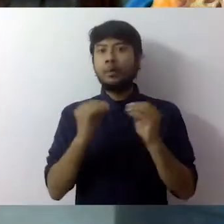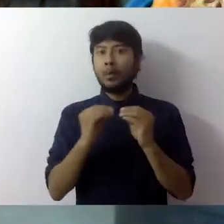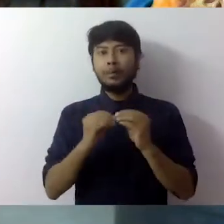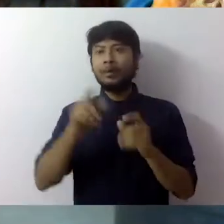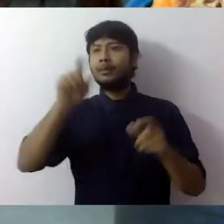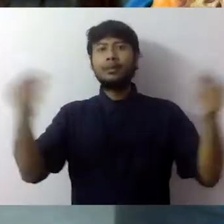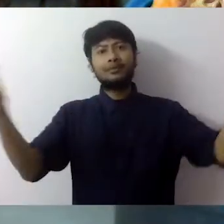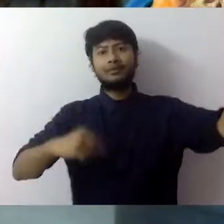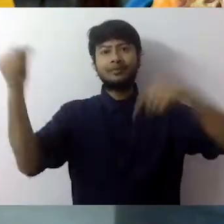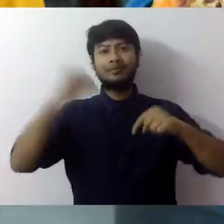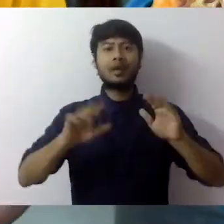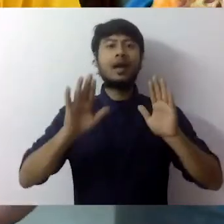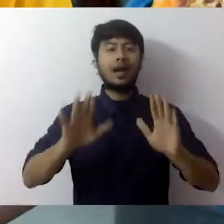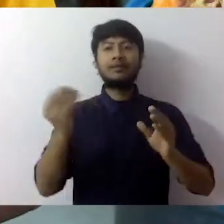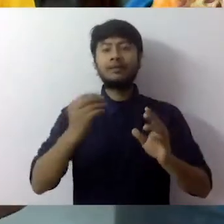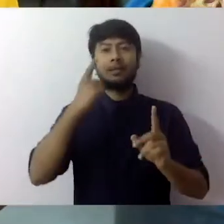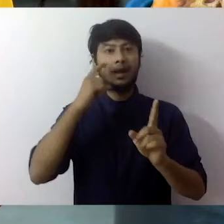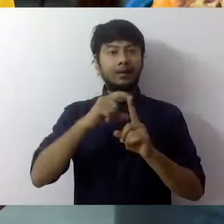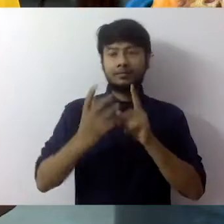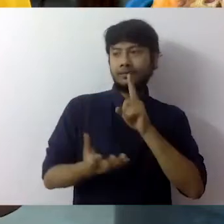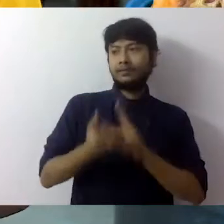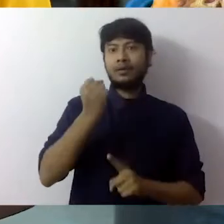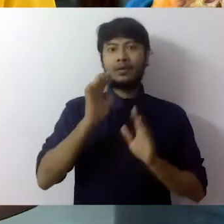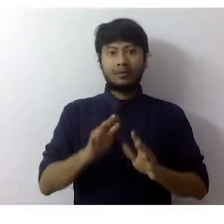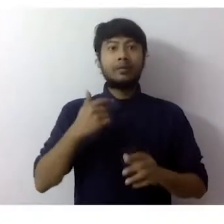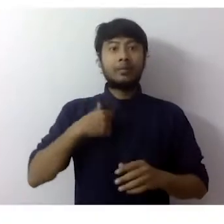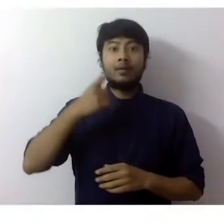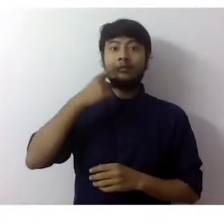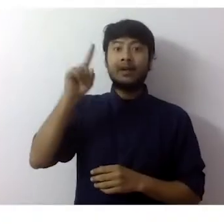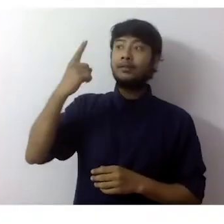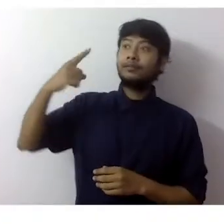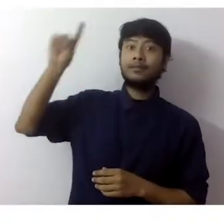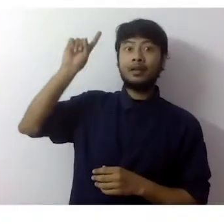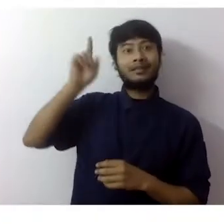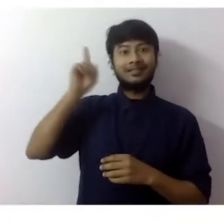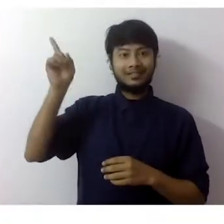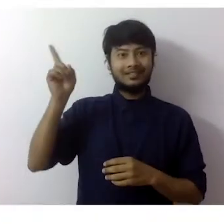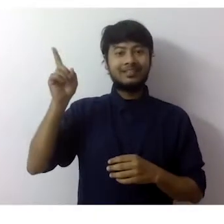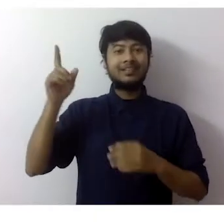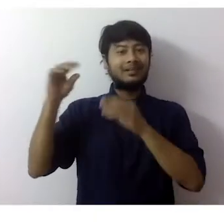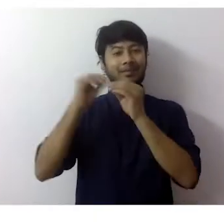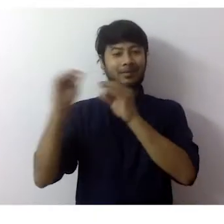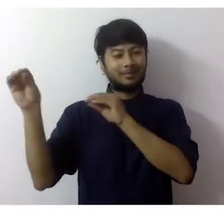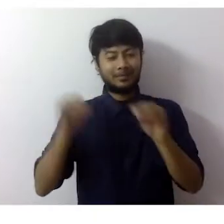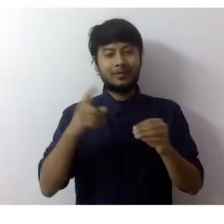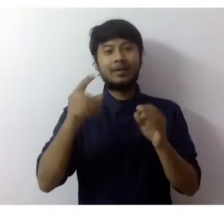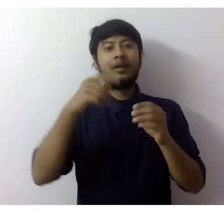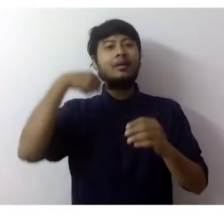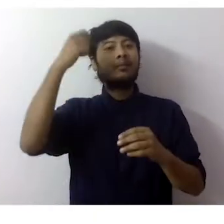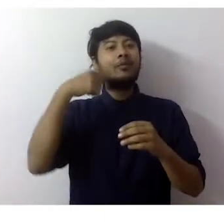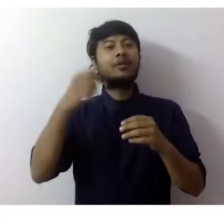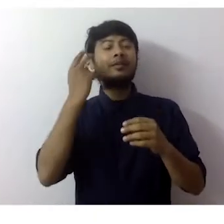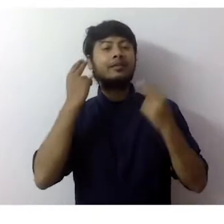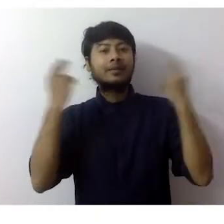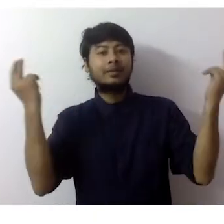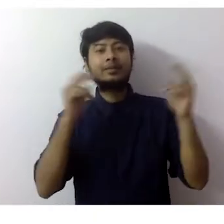आए सबको अच्छा पहचान मिला है। और मेरे परदादा आए तो तभी के टाइम पे रोटी, आवारा, ऐसे सब बहुत